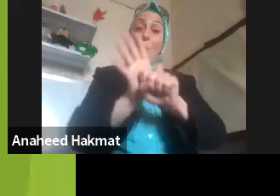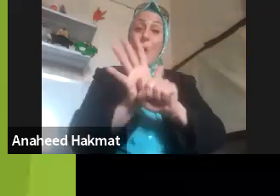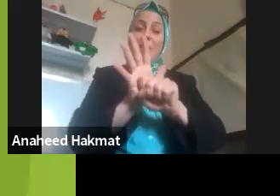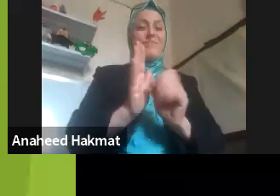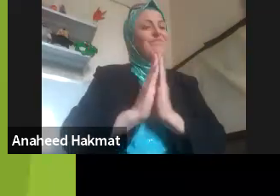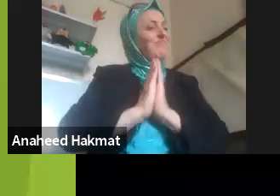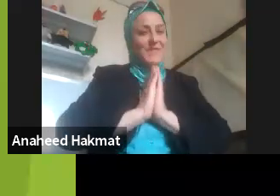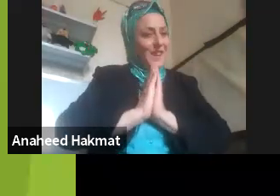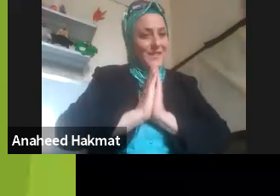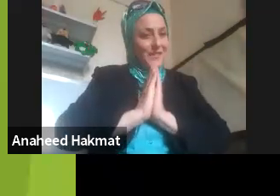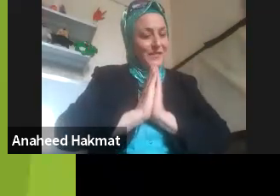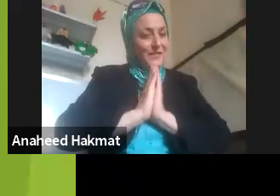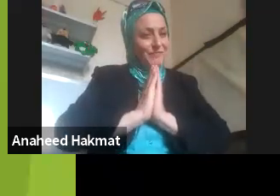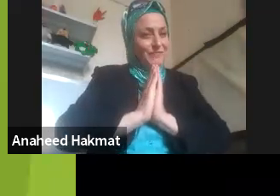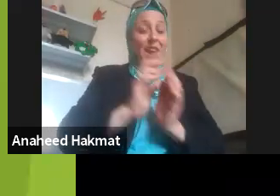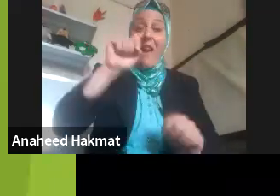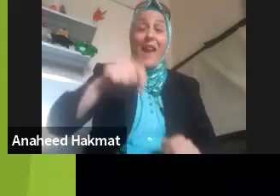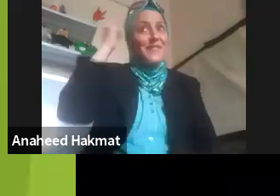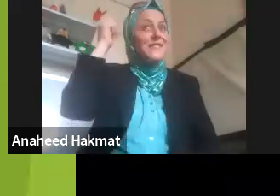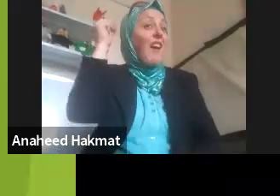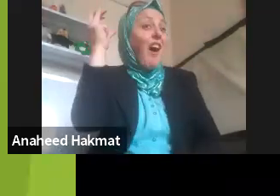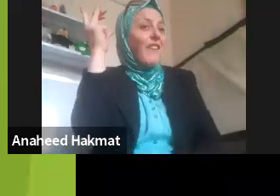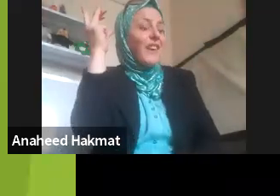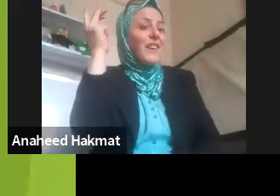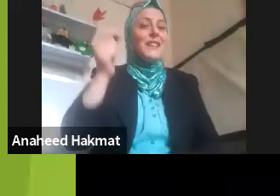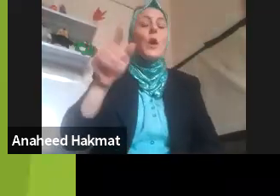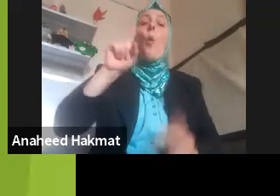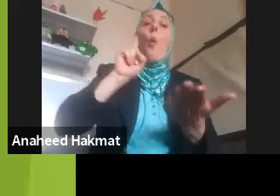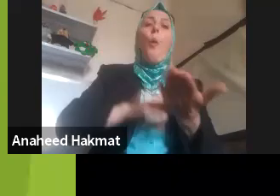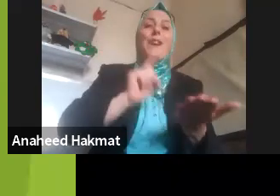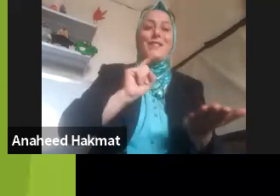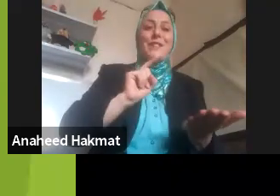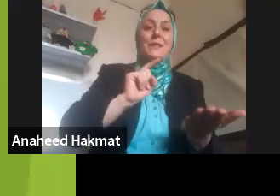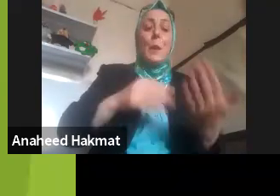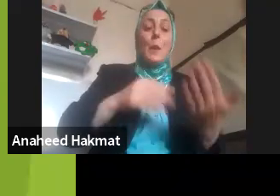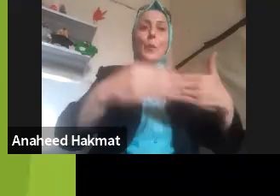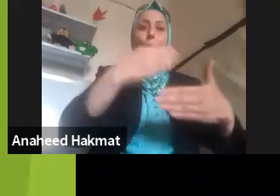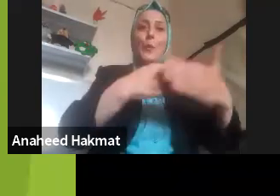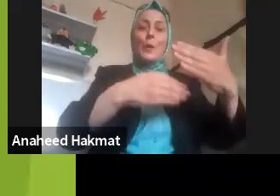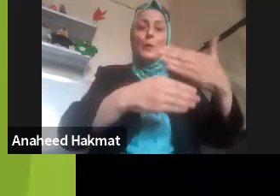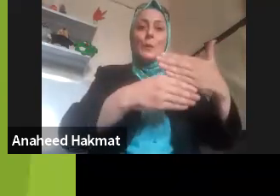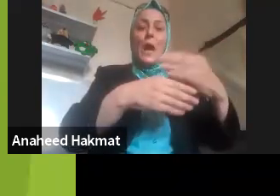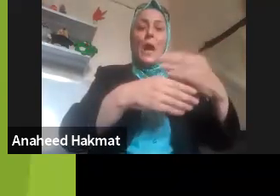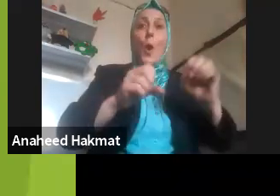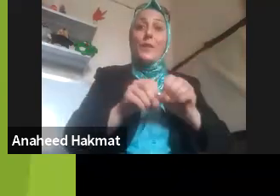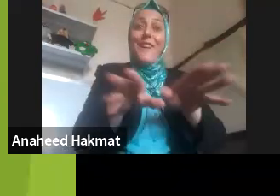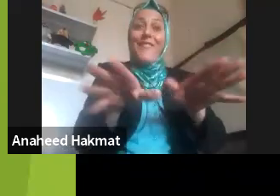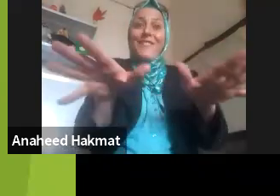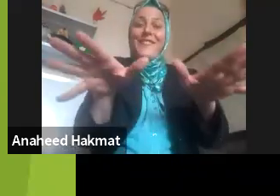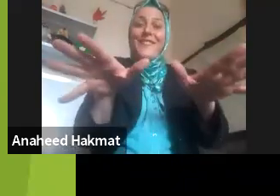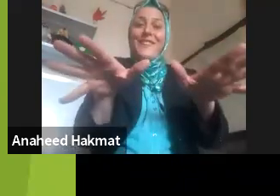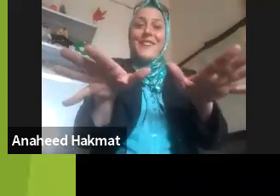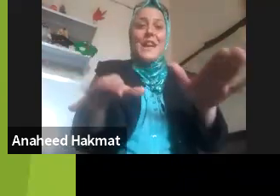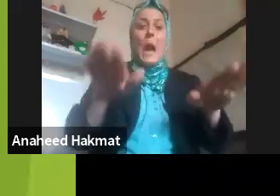هذه الثقافة يجب أن تبنى، أن ننطلق بها على المستويات